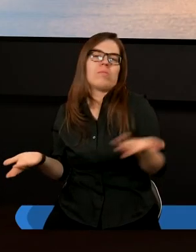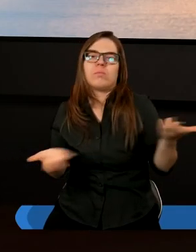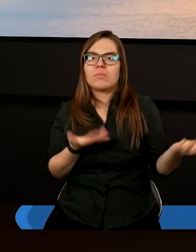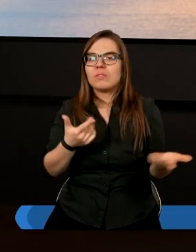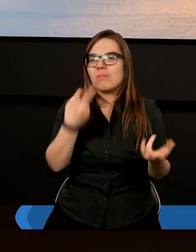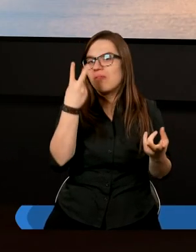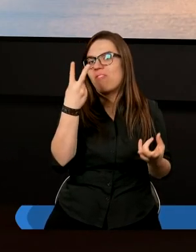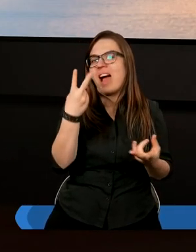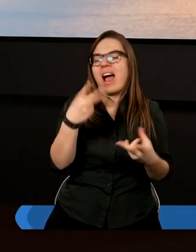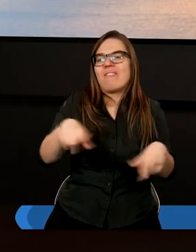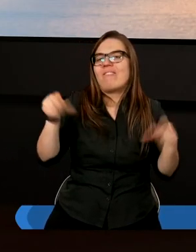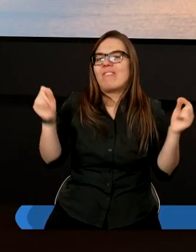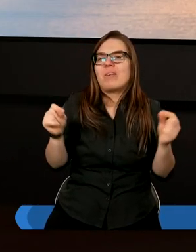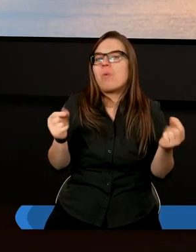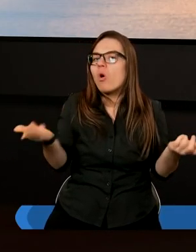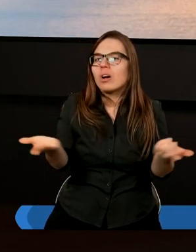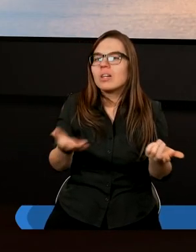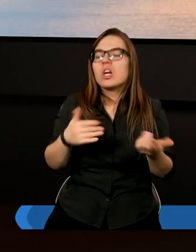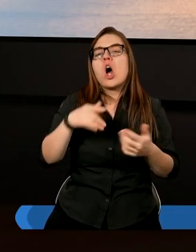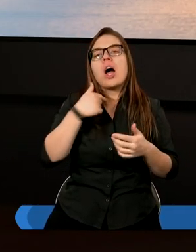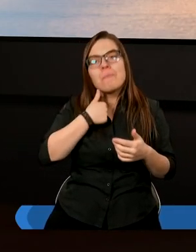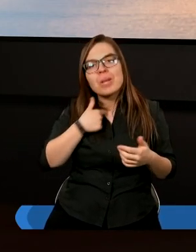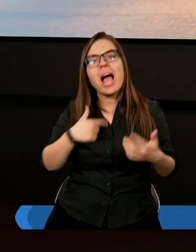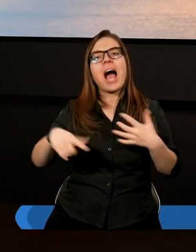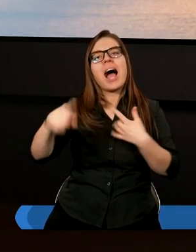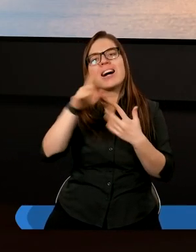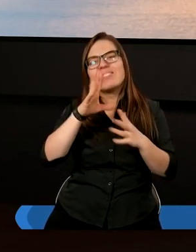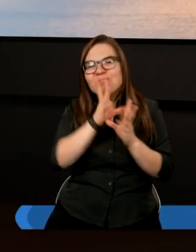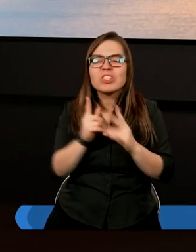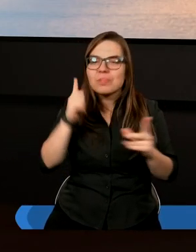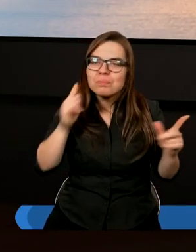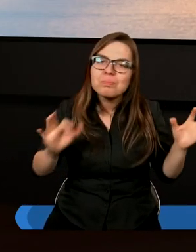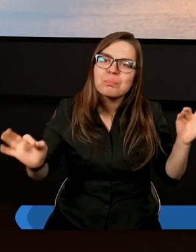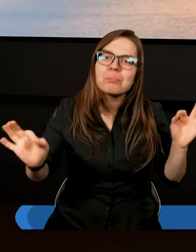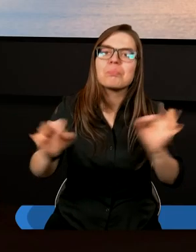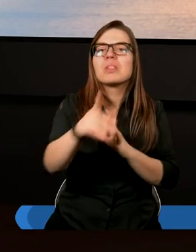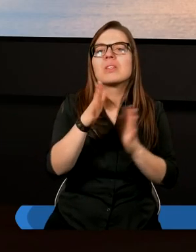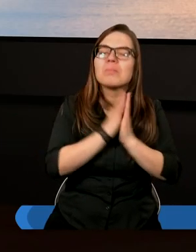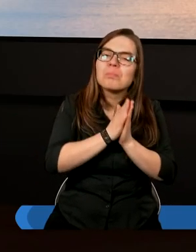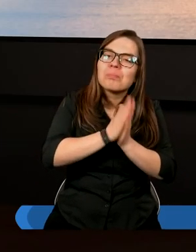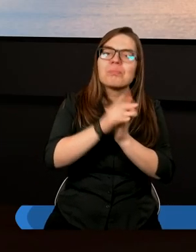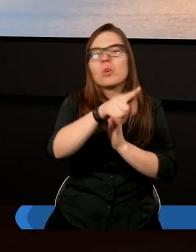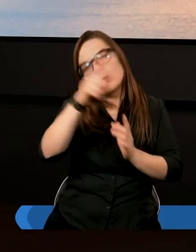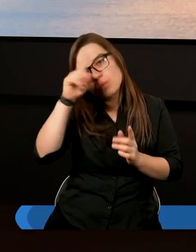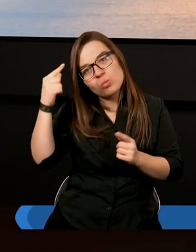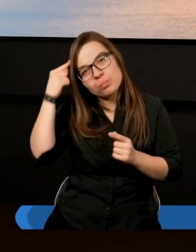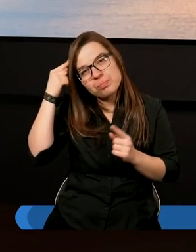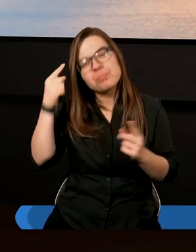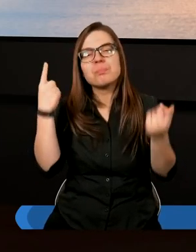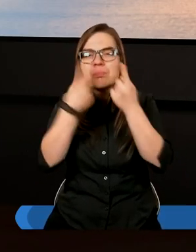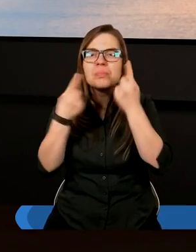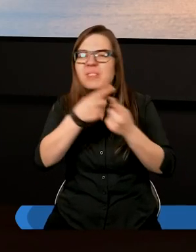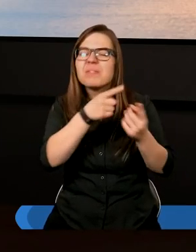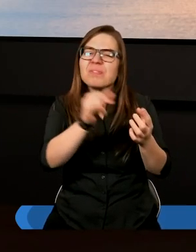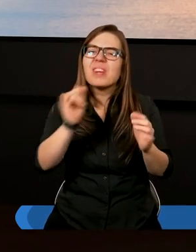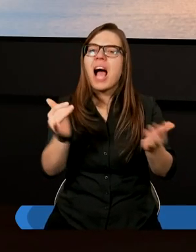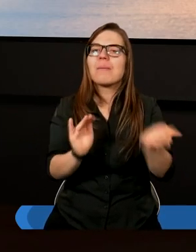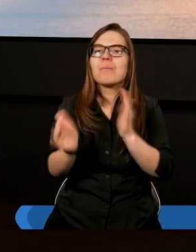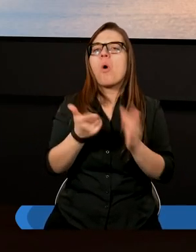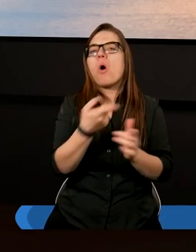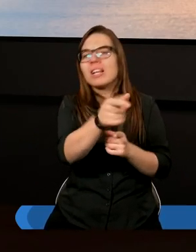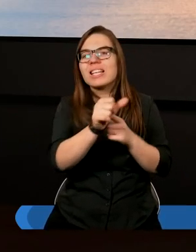jedynie życzyć tego sobie i wszystkim ludziom bo każdy człowiek jest w jakim sensie